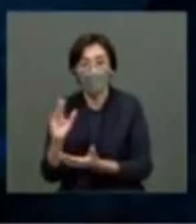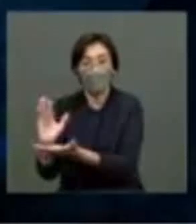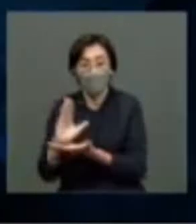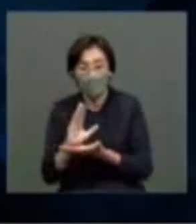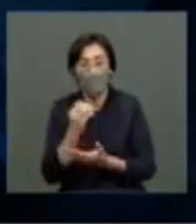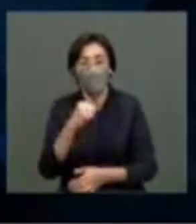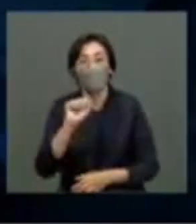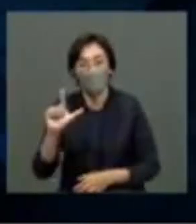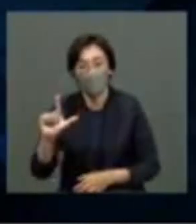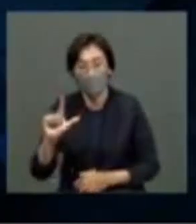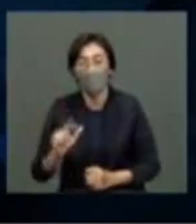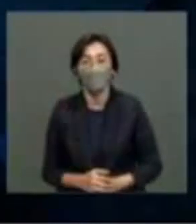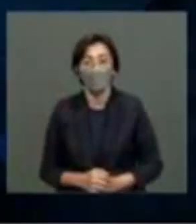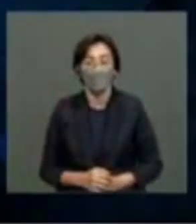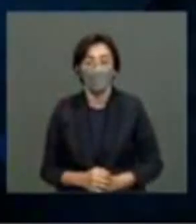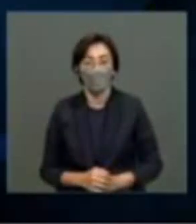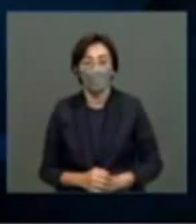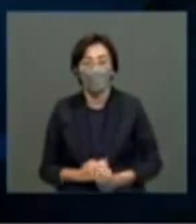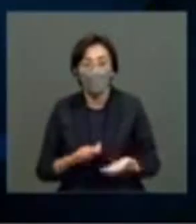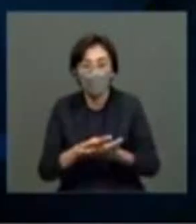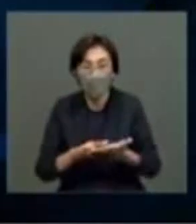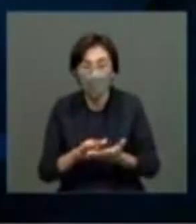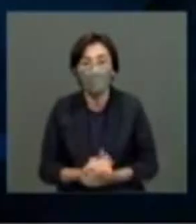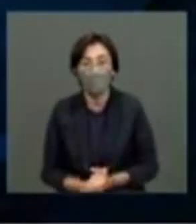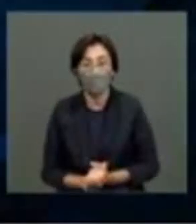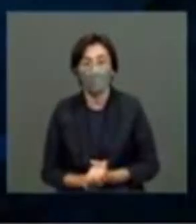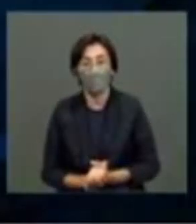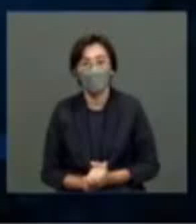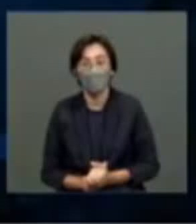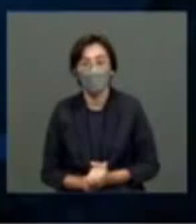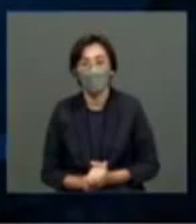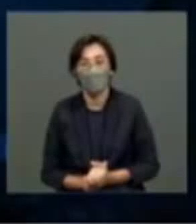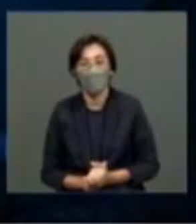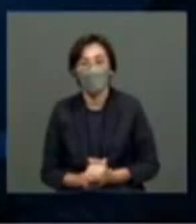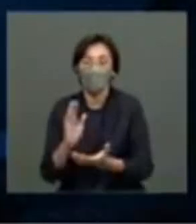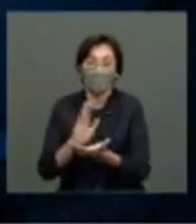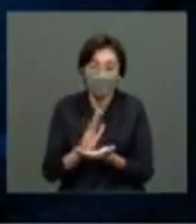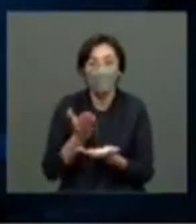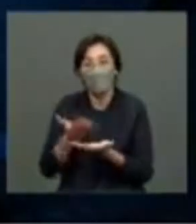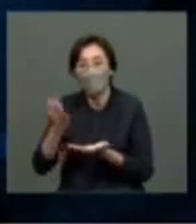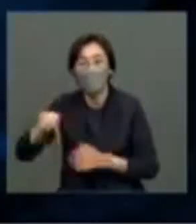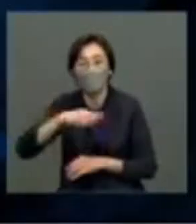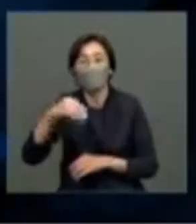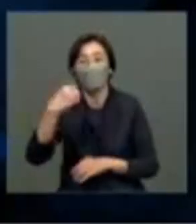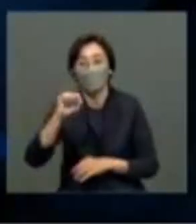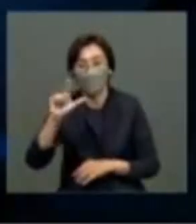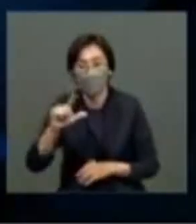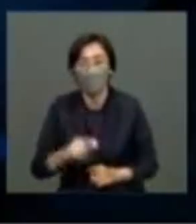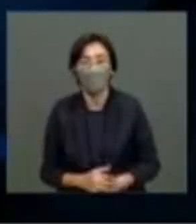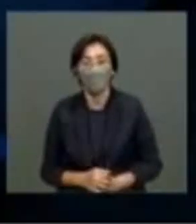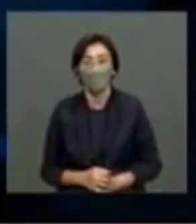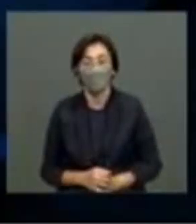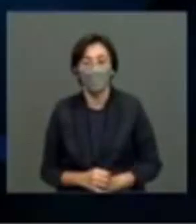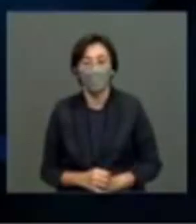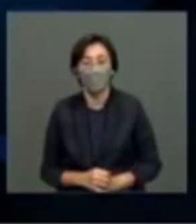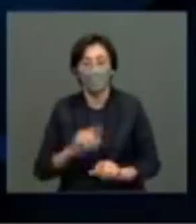หน้านั้นที่บอกเพราะอีก 12ล้านโดนซ่ะบางส่วนมันก็คือมากัญญาแล้วนี่มันจะมาอีกสิบกว่าล้านนี้คือมัน